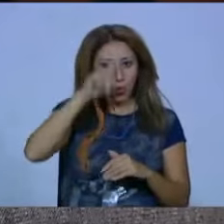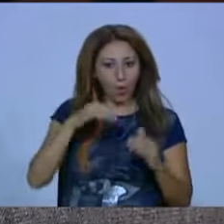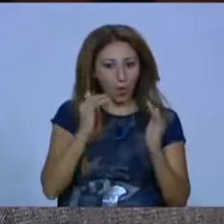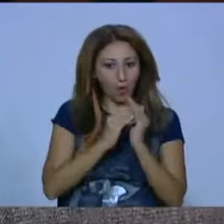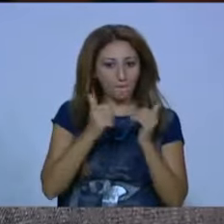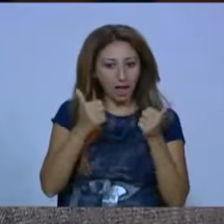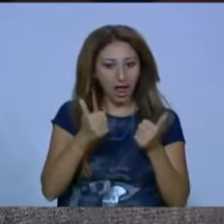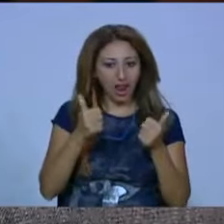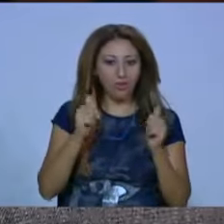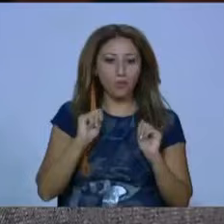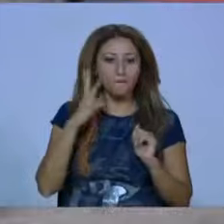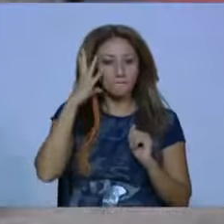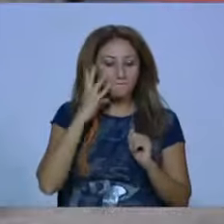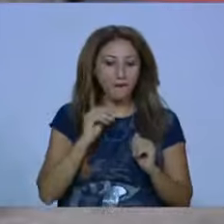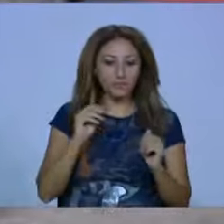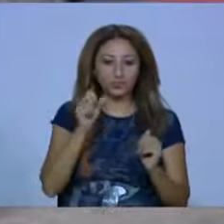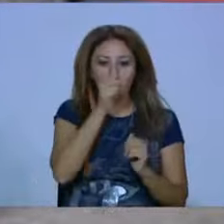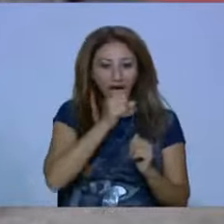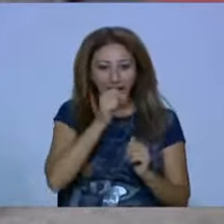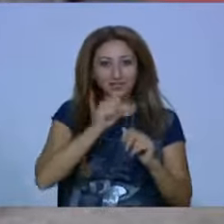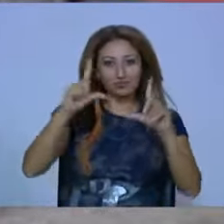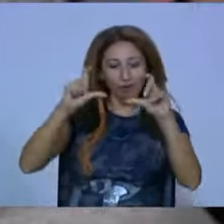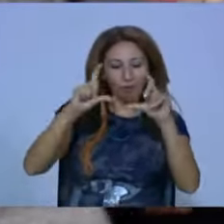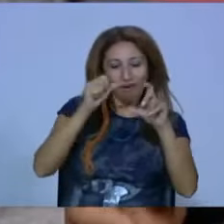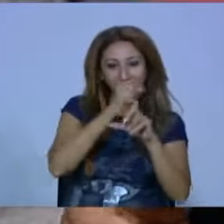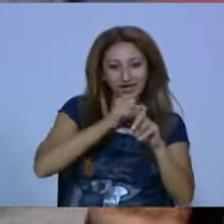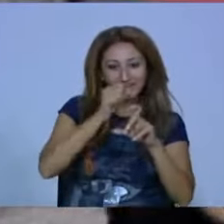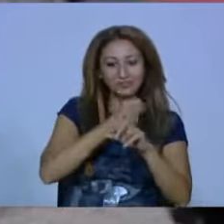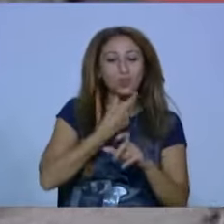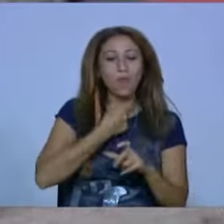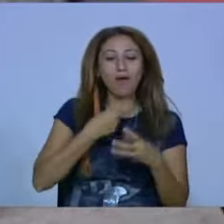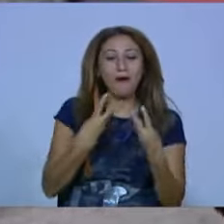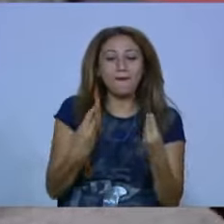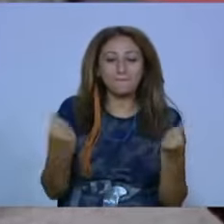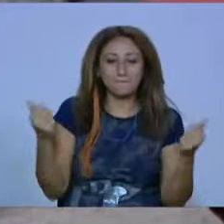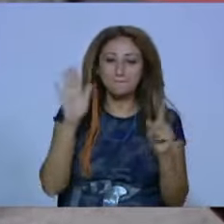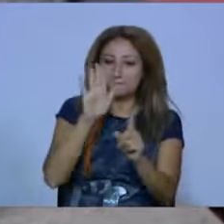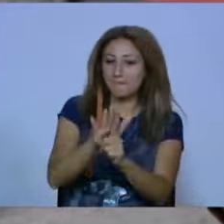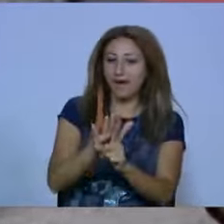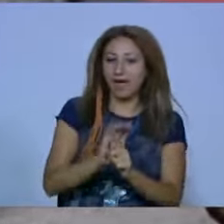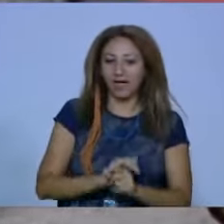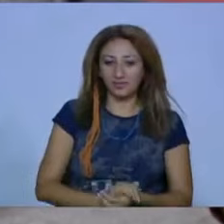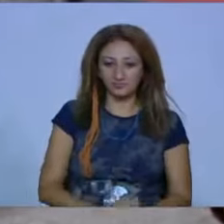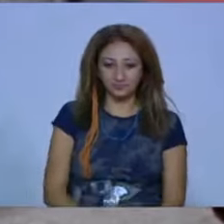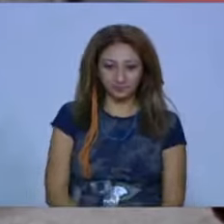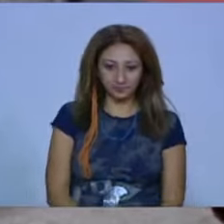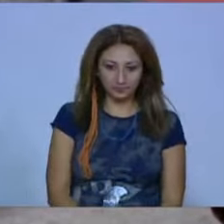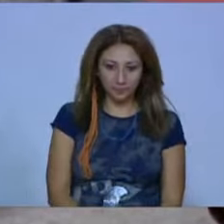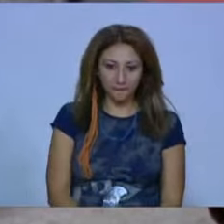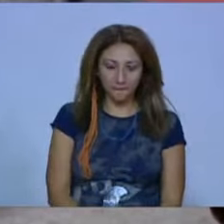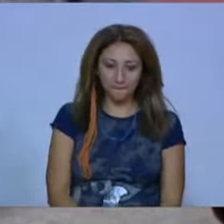جميل وانبسط معاها وصورها وبقى يعني دعموها ساعدونا وصلونا